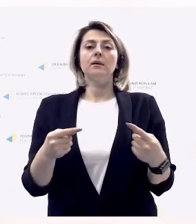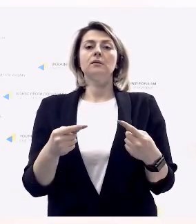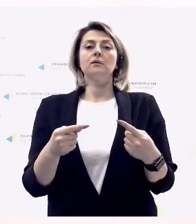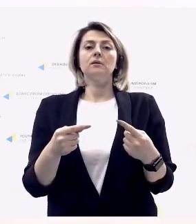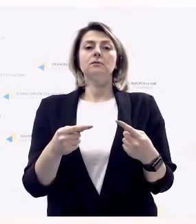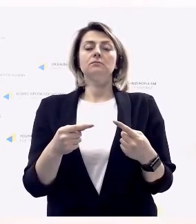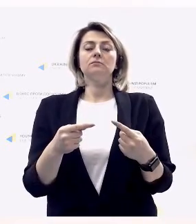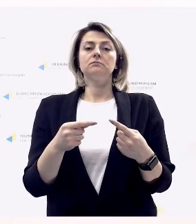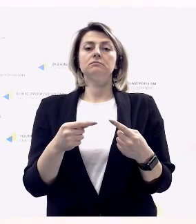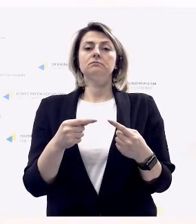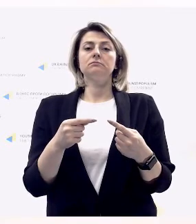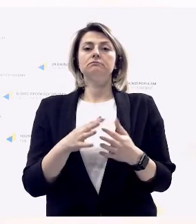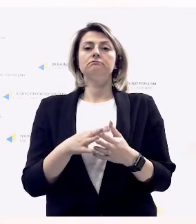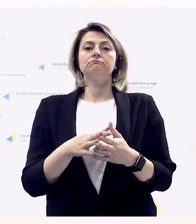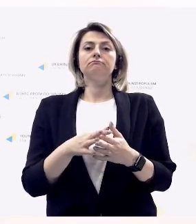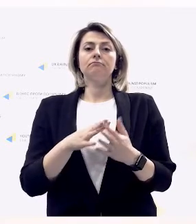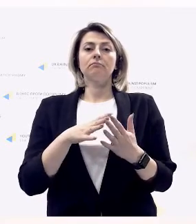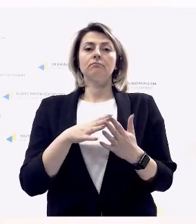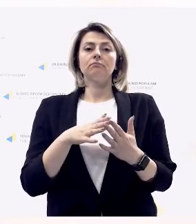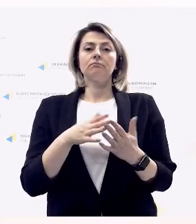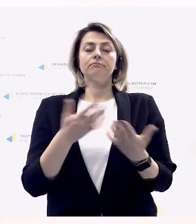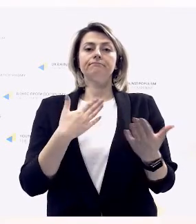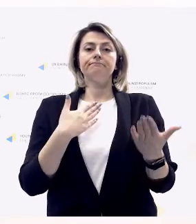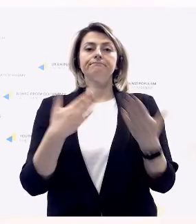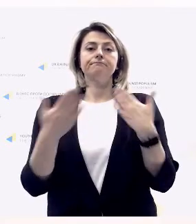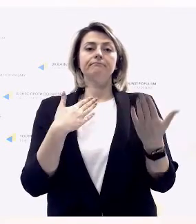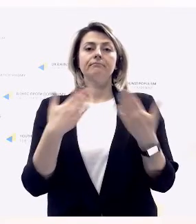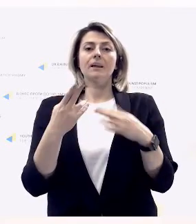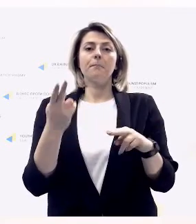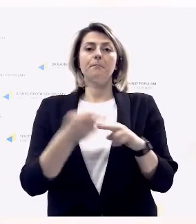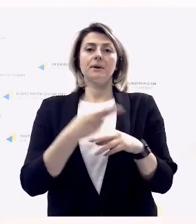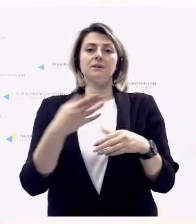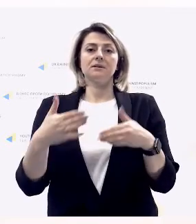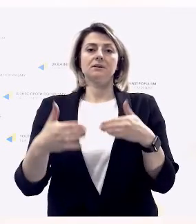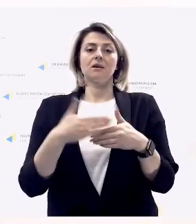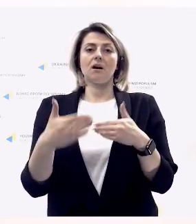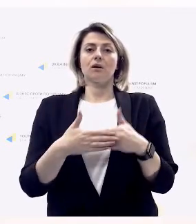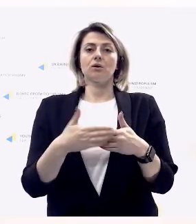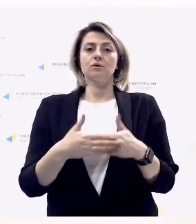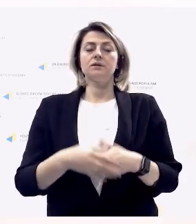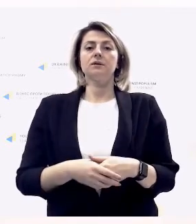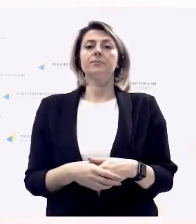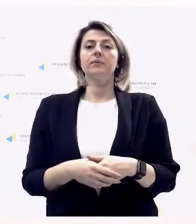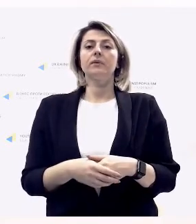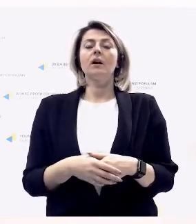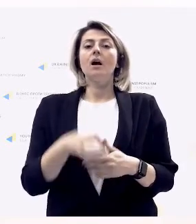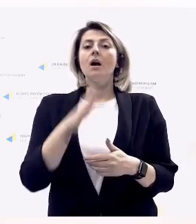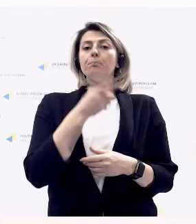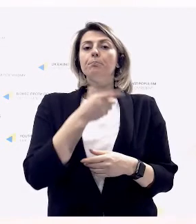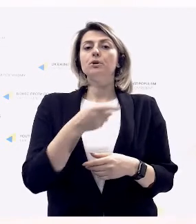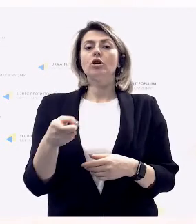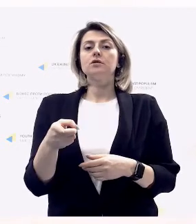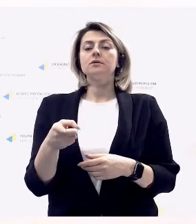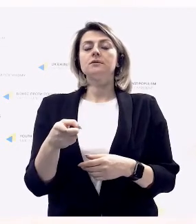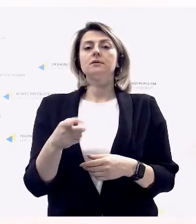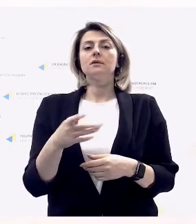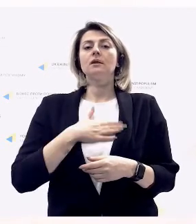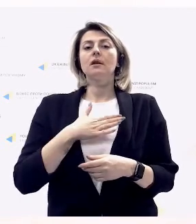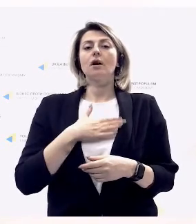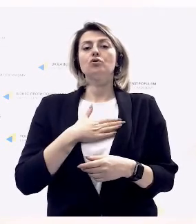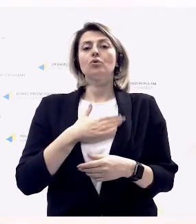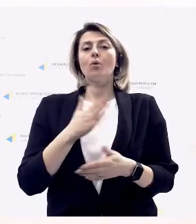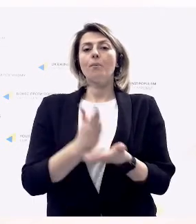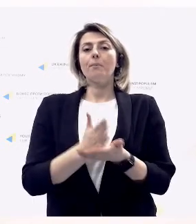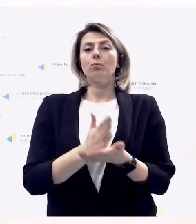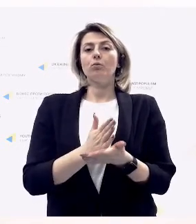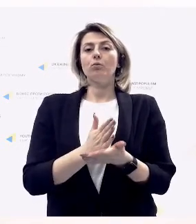з атмосферою безкарності. Під час нашого